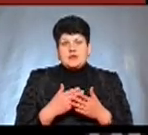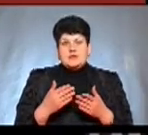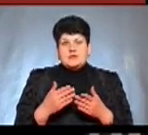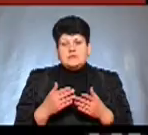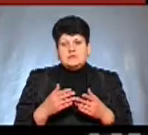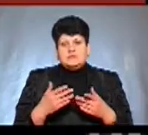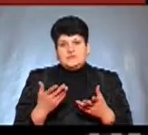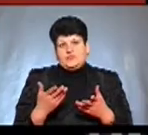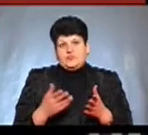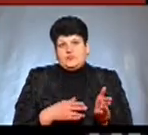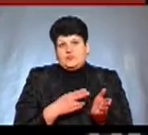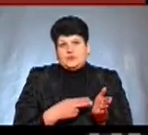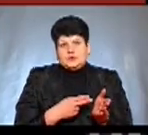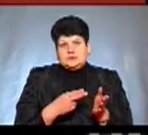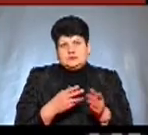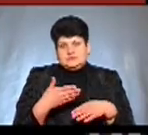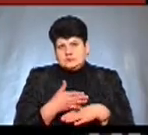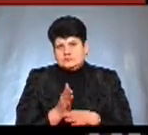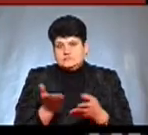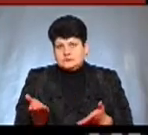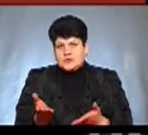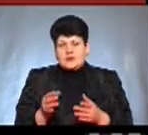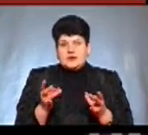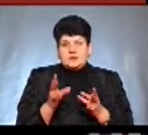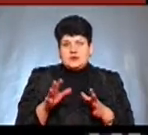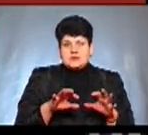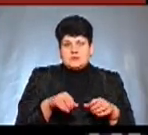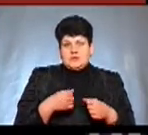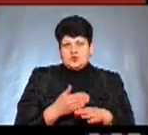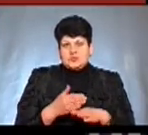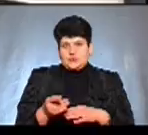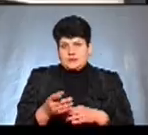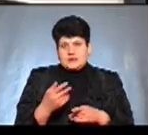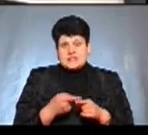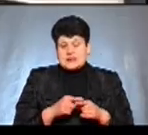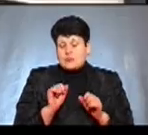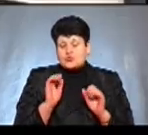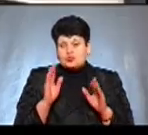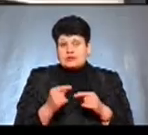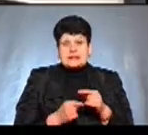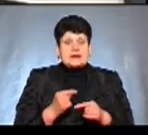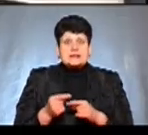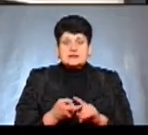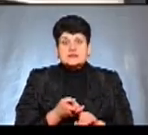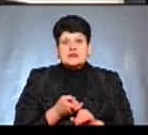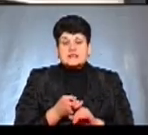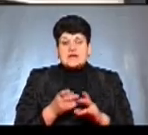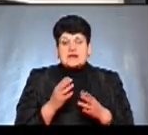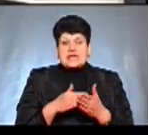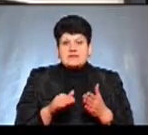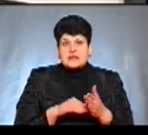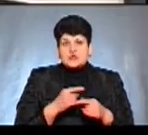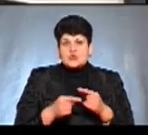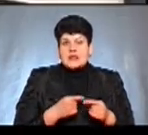то він прямою мовою сказав, що прийдеться евакуювати частину Тернополя, тому що це можуть бути наслідки, пов'язані з ліквідацією наслідків